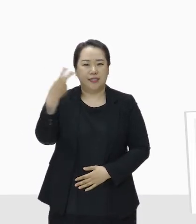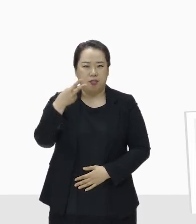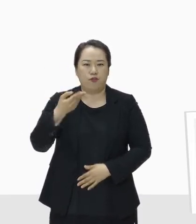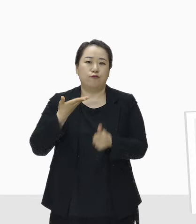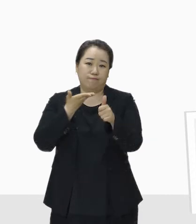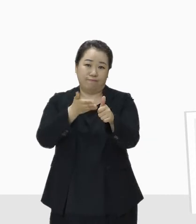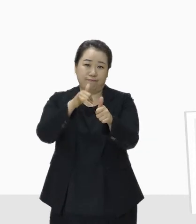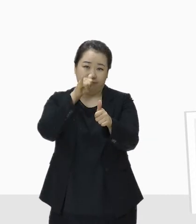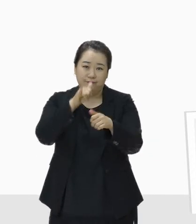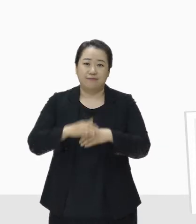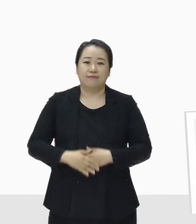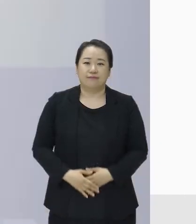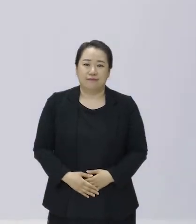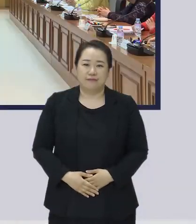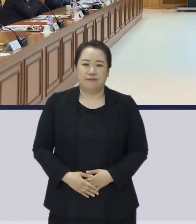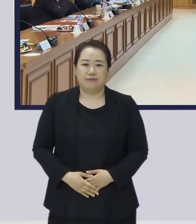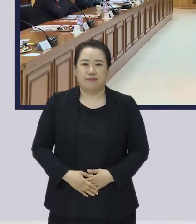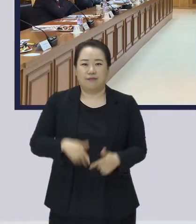임금은 5만 2천 원입니다.